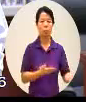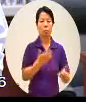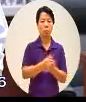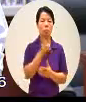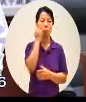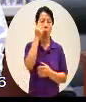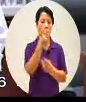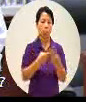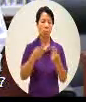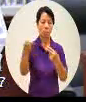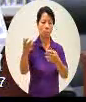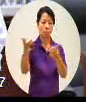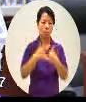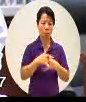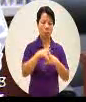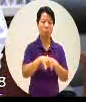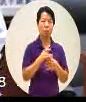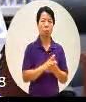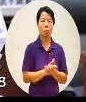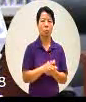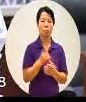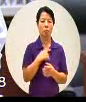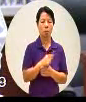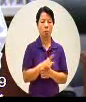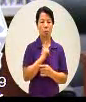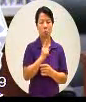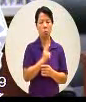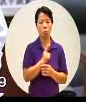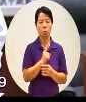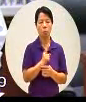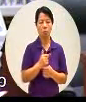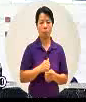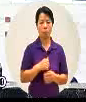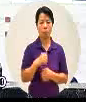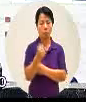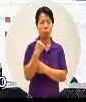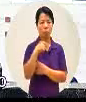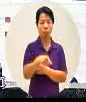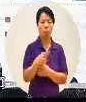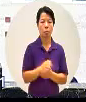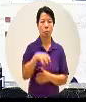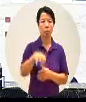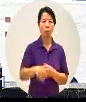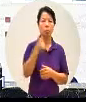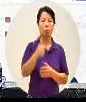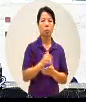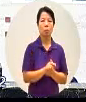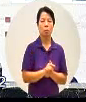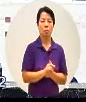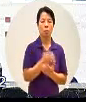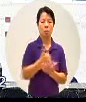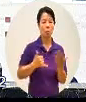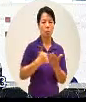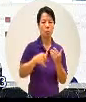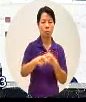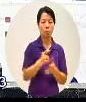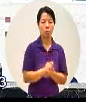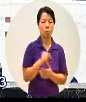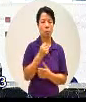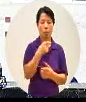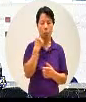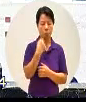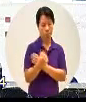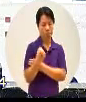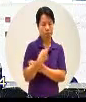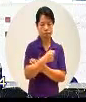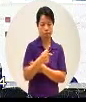喔？迄讲的就搁做歹听啦。 上认真的局长死头路啦，上认真上肯做搁上拍拼